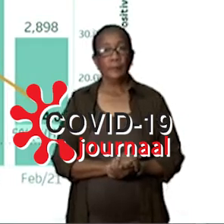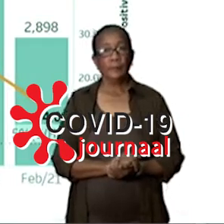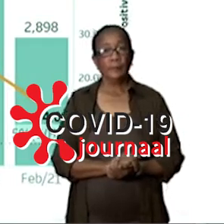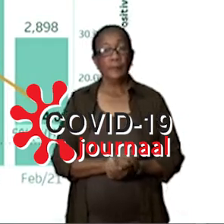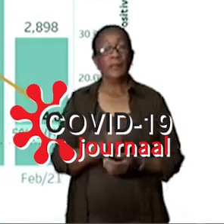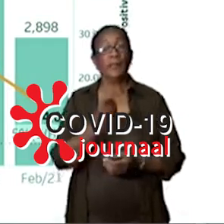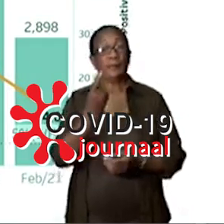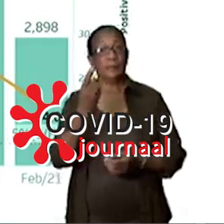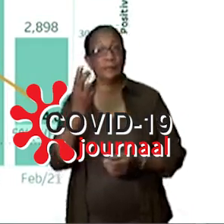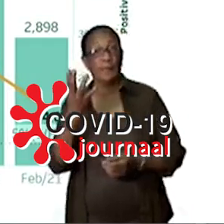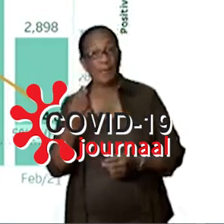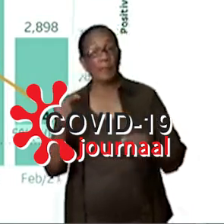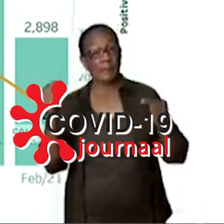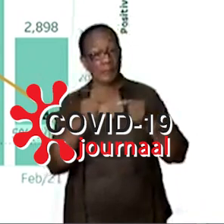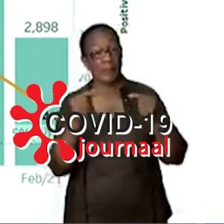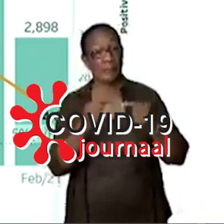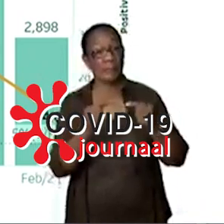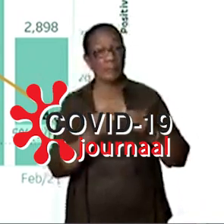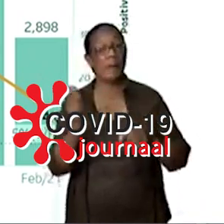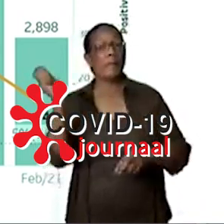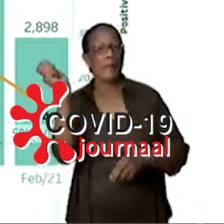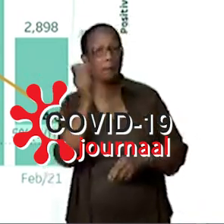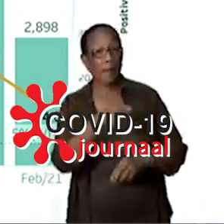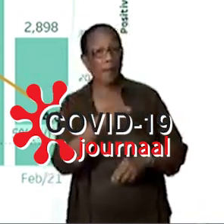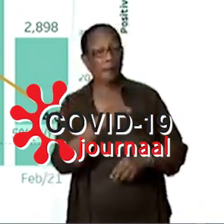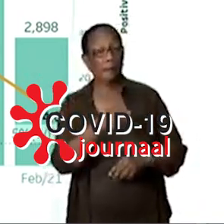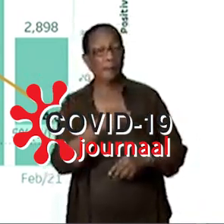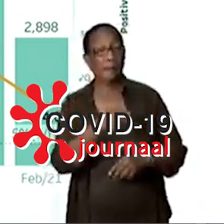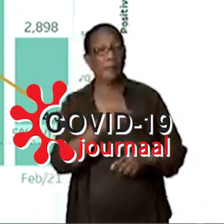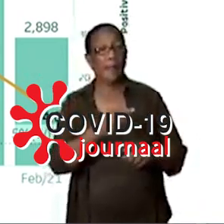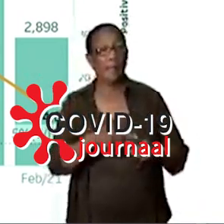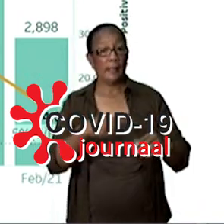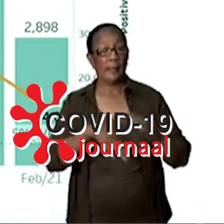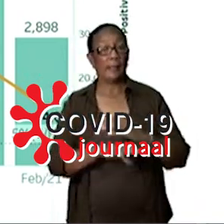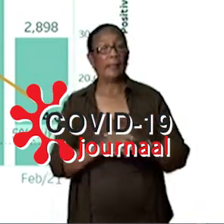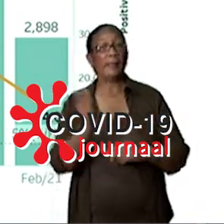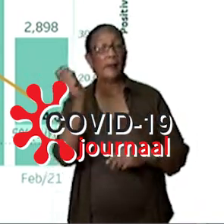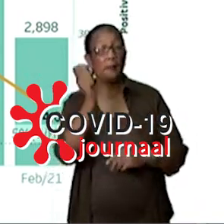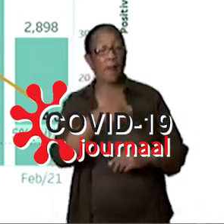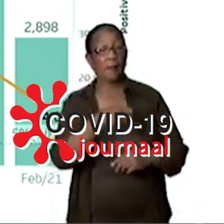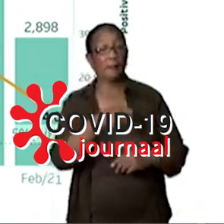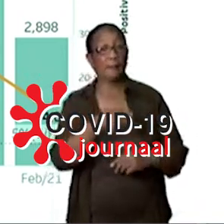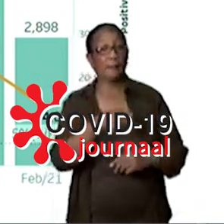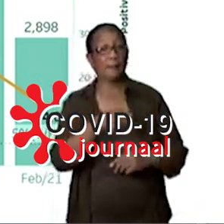Het aantal testen per maand. En positivity rate in de maand